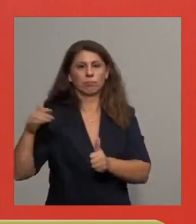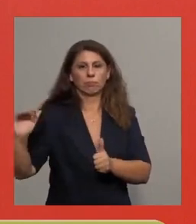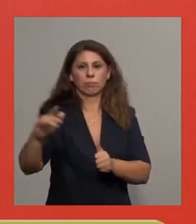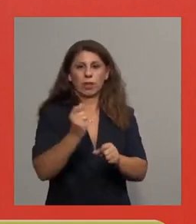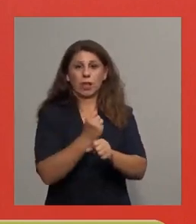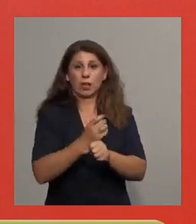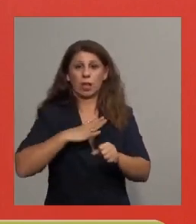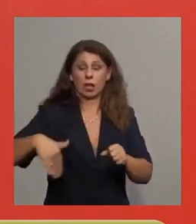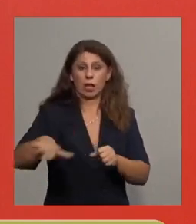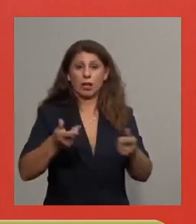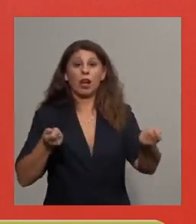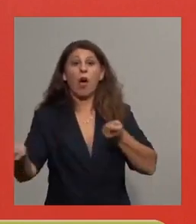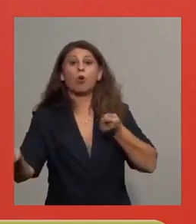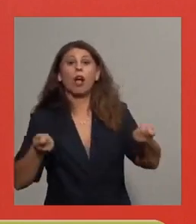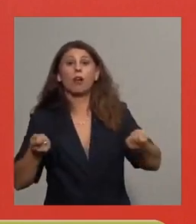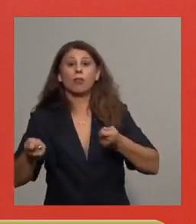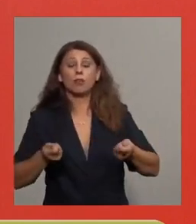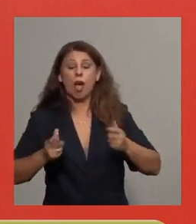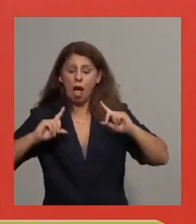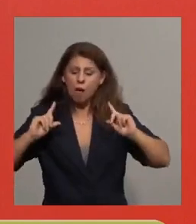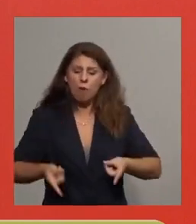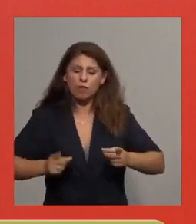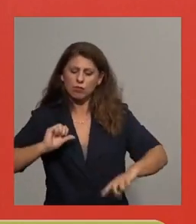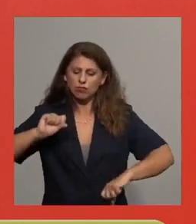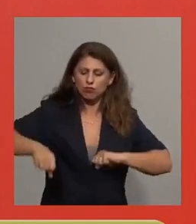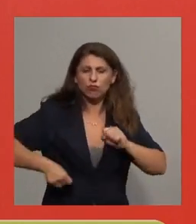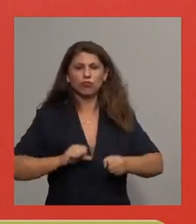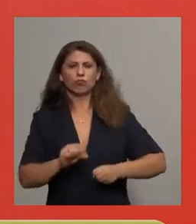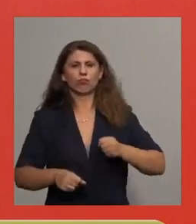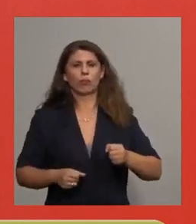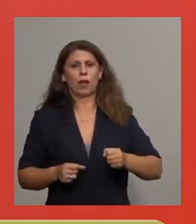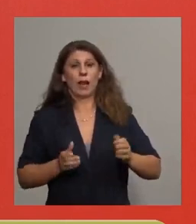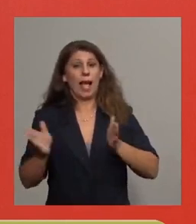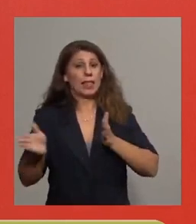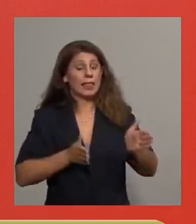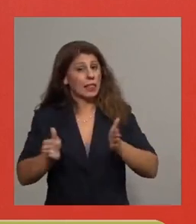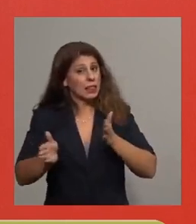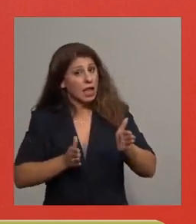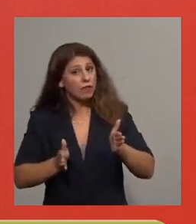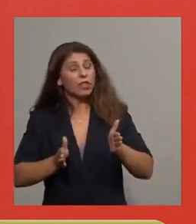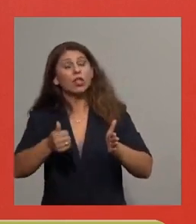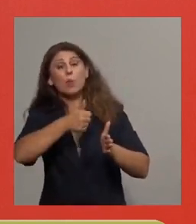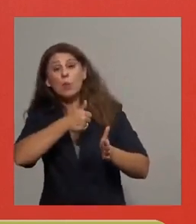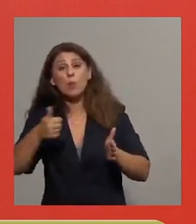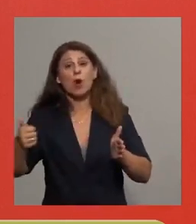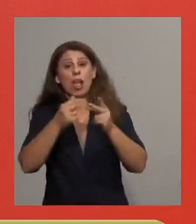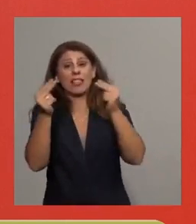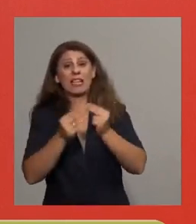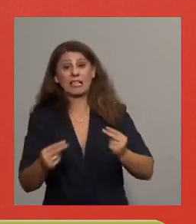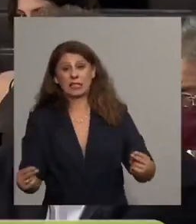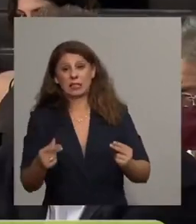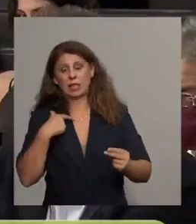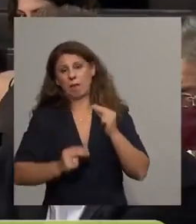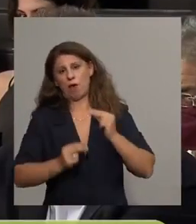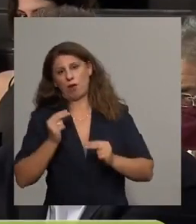λαό να οργανώσουν αποφασιστικά την πάλη τους στην κατεύθυνση της μοναδικής λύσης για